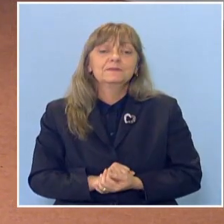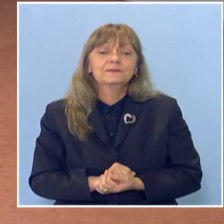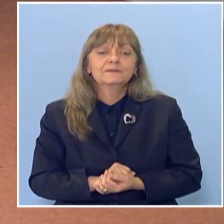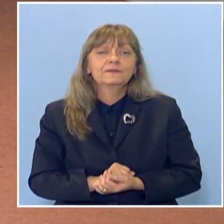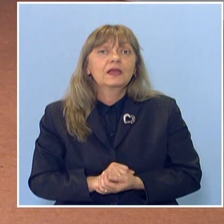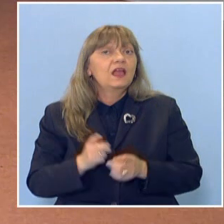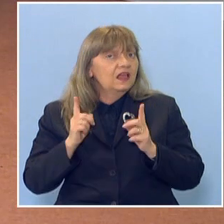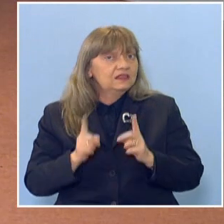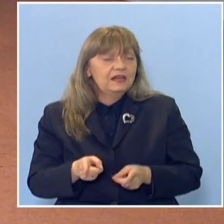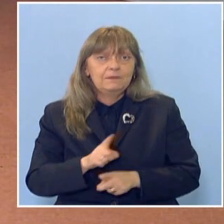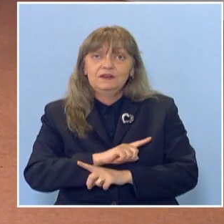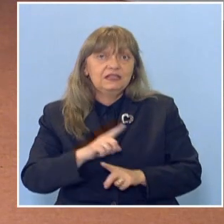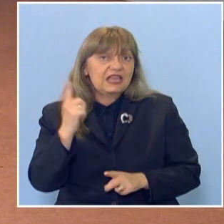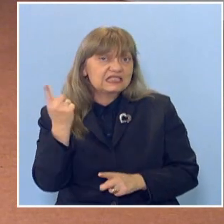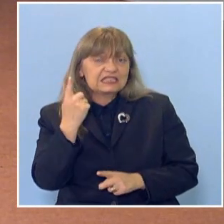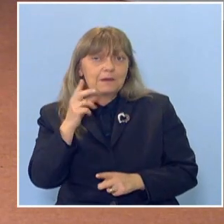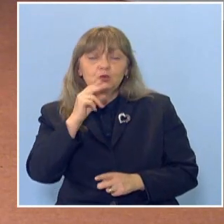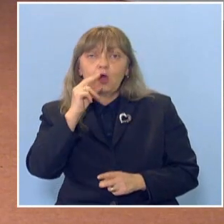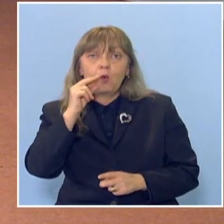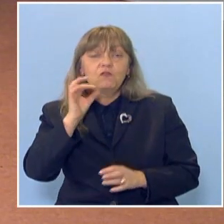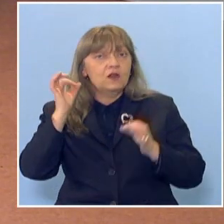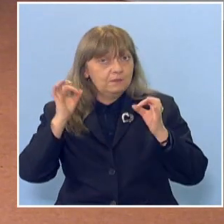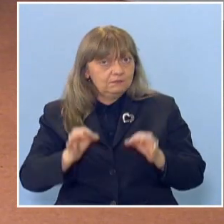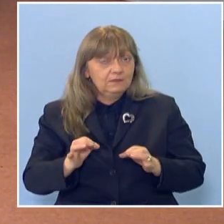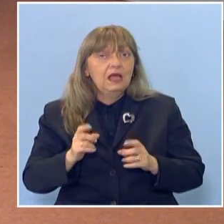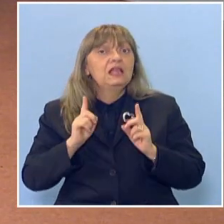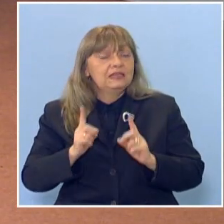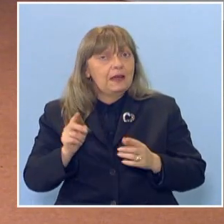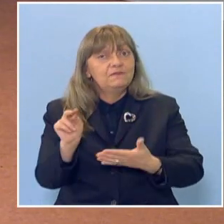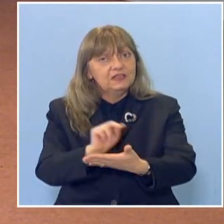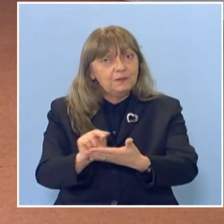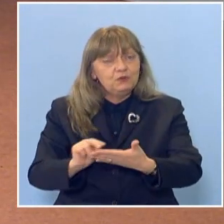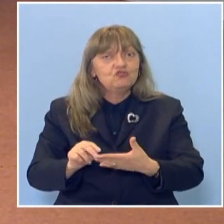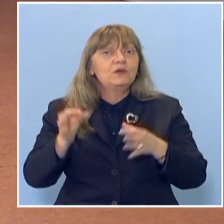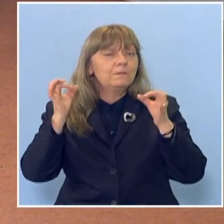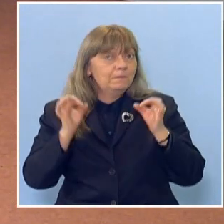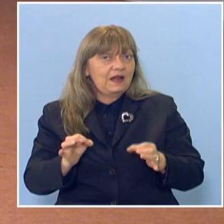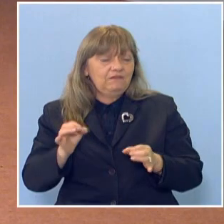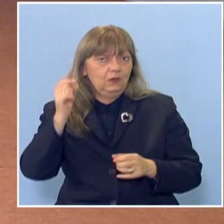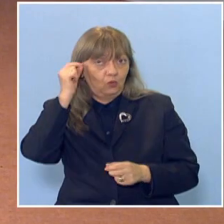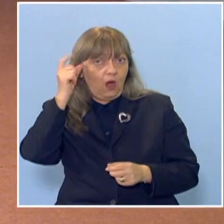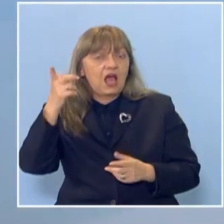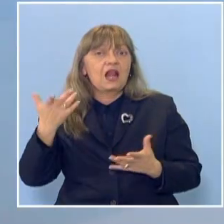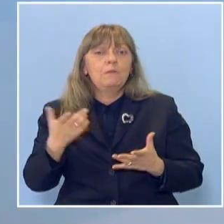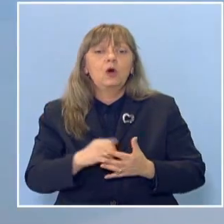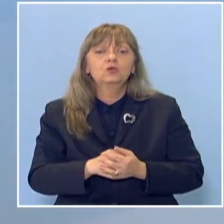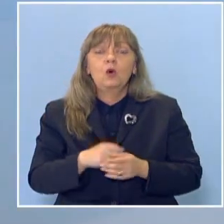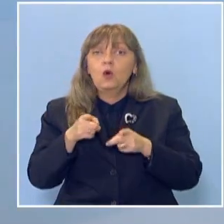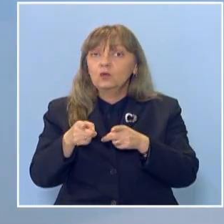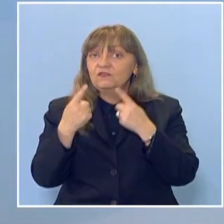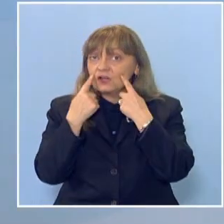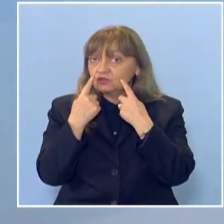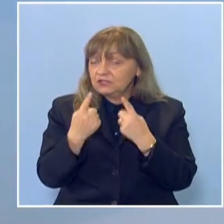трябва не само да говорим правилно, но трябва и да пишем правилно, наистина да сме грамотни. Това от вашите наблюдения